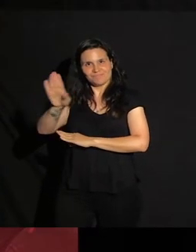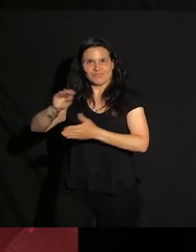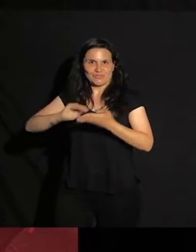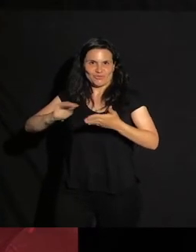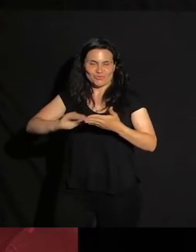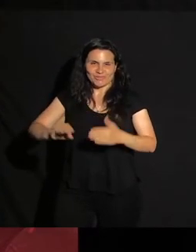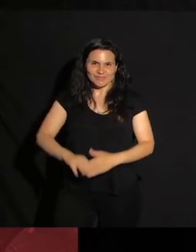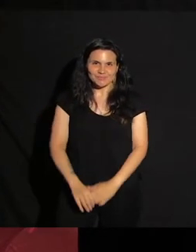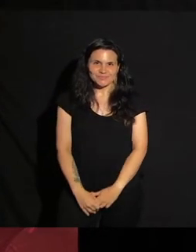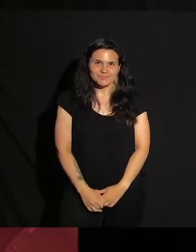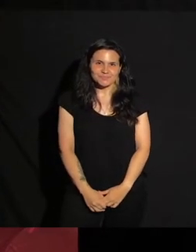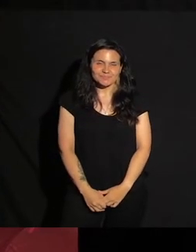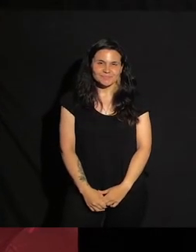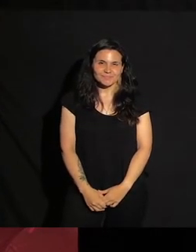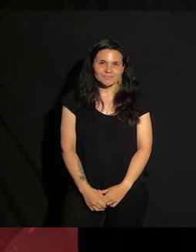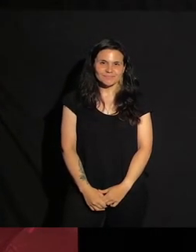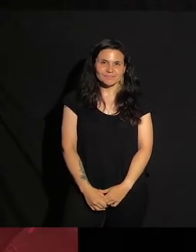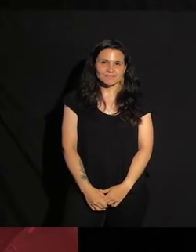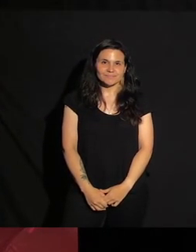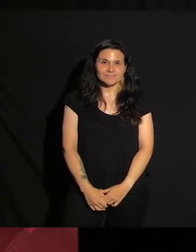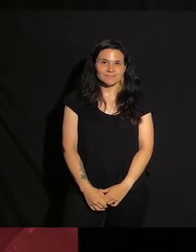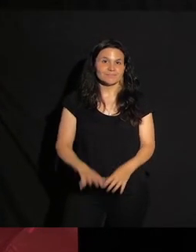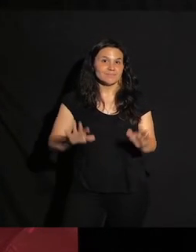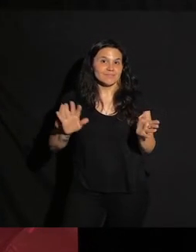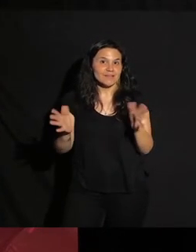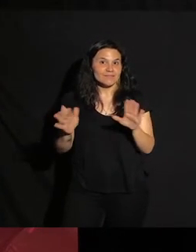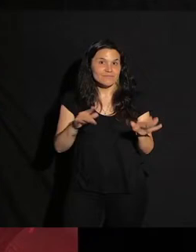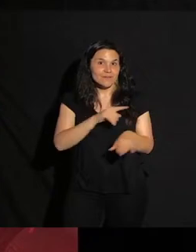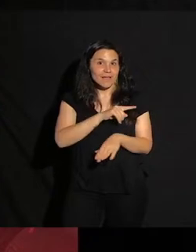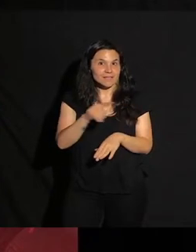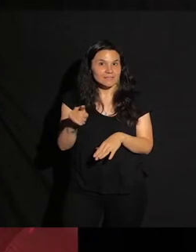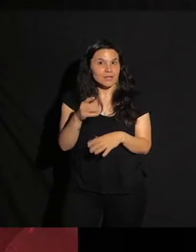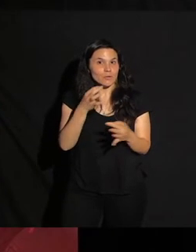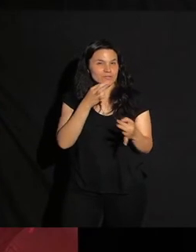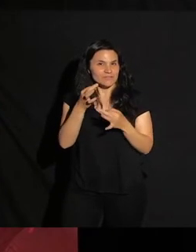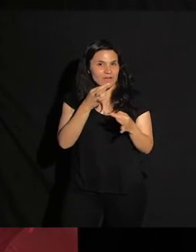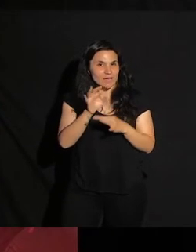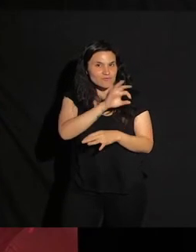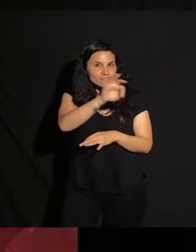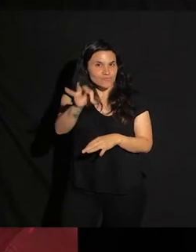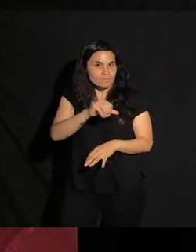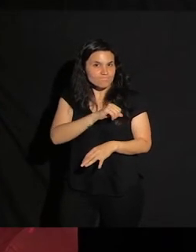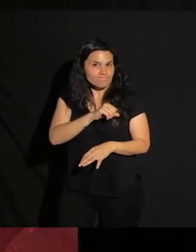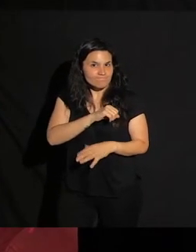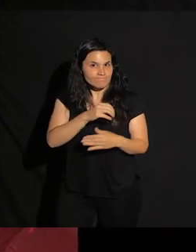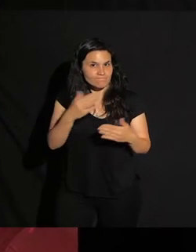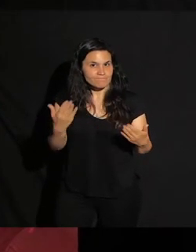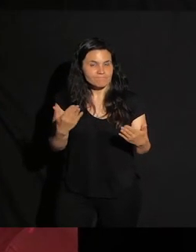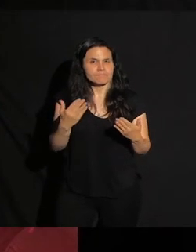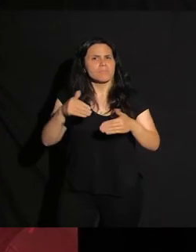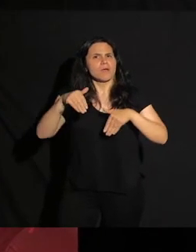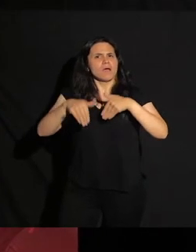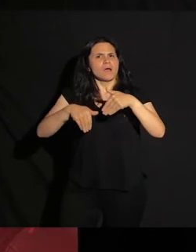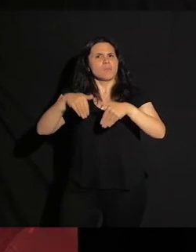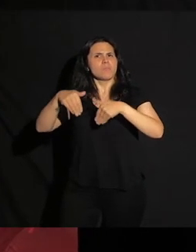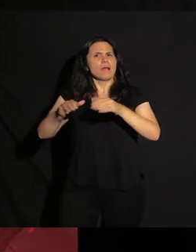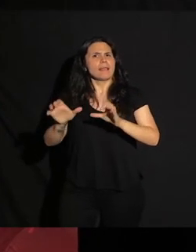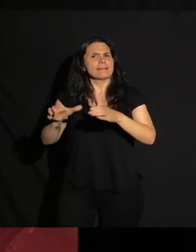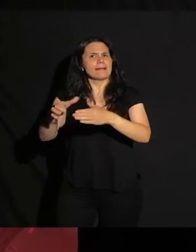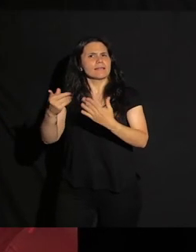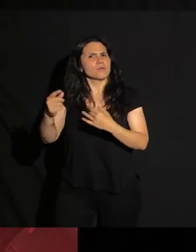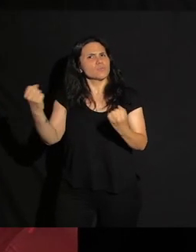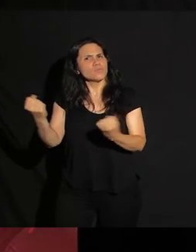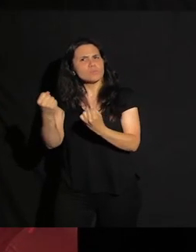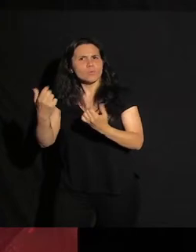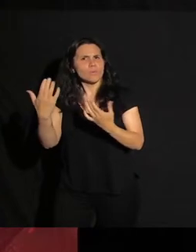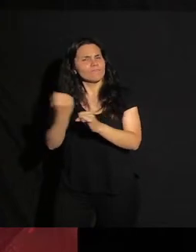Schule. Und ich denke, vielleicht interessieren euch auch die folgenden Fragen. Was machen die eigentlich in der Ballett-AG für Übungen und